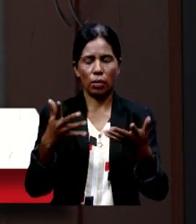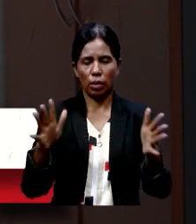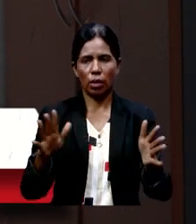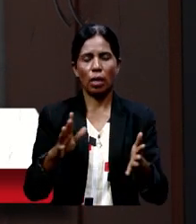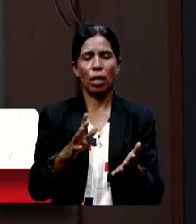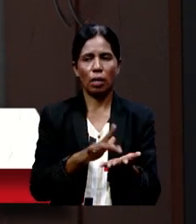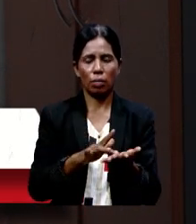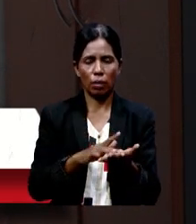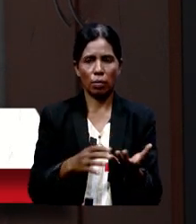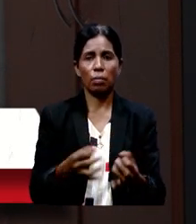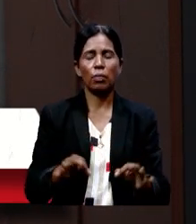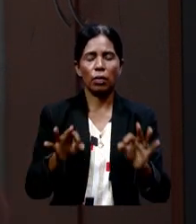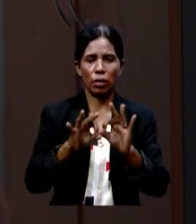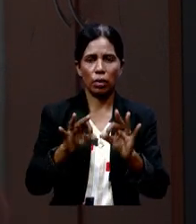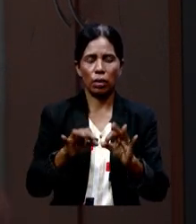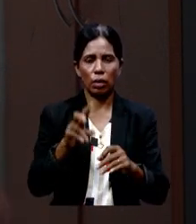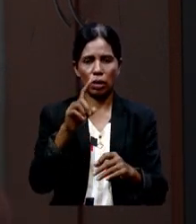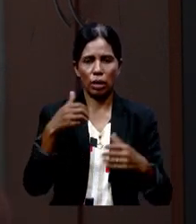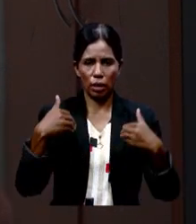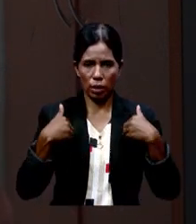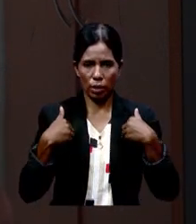ita iha stock out ne iha